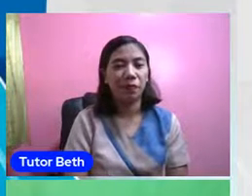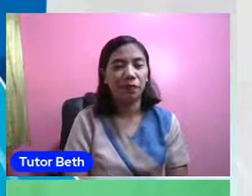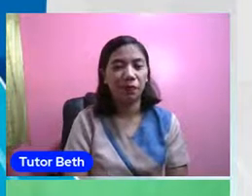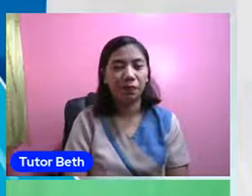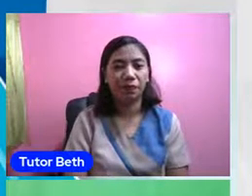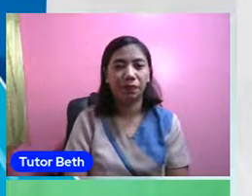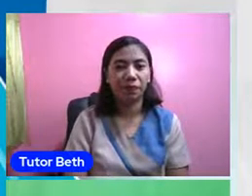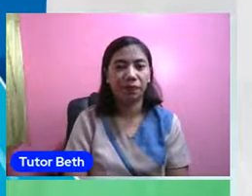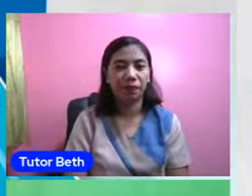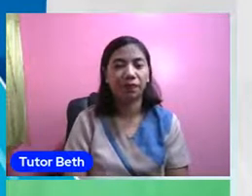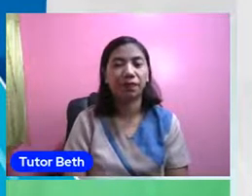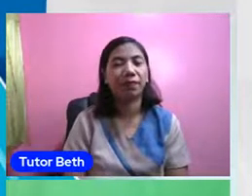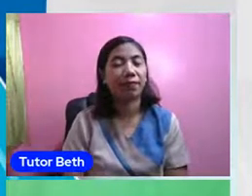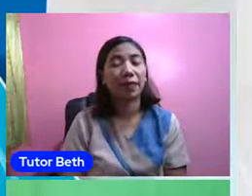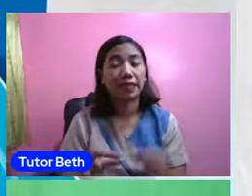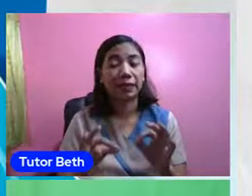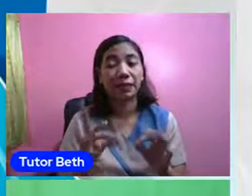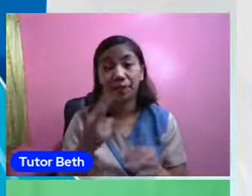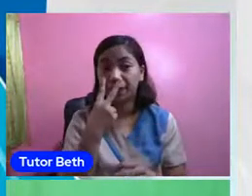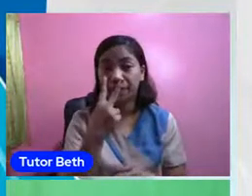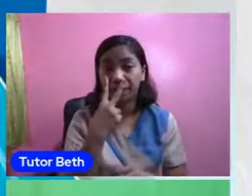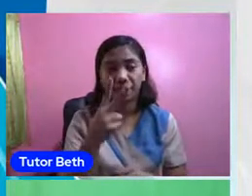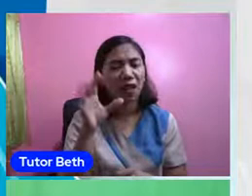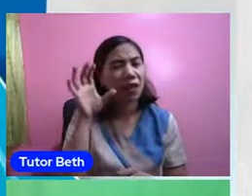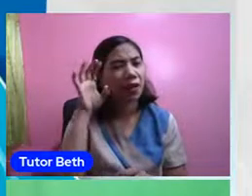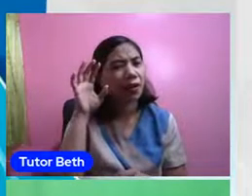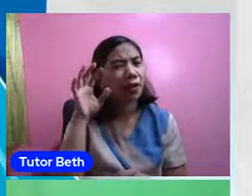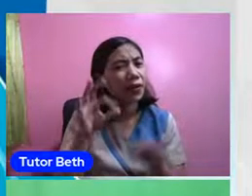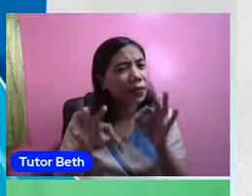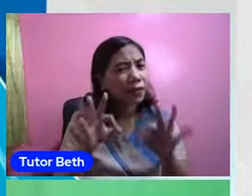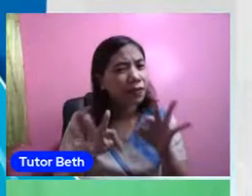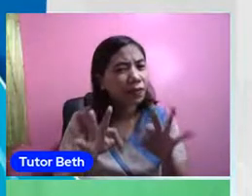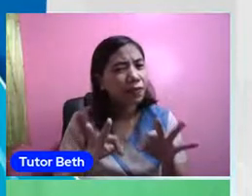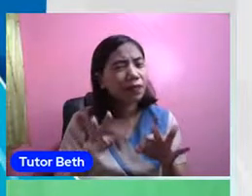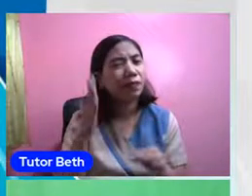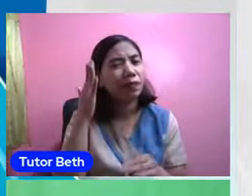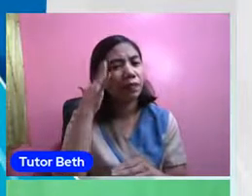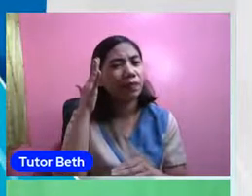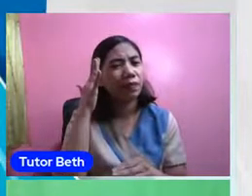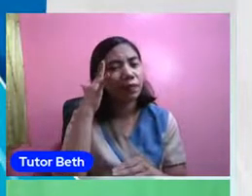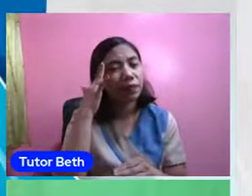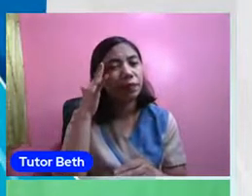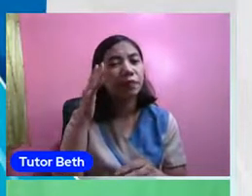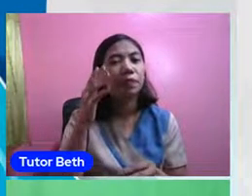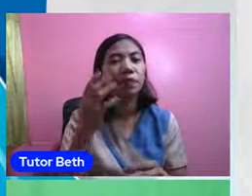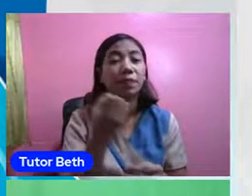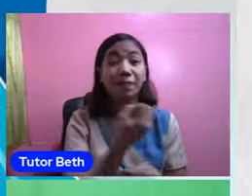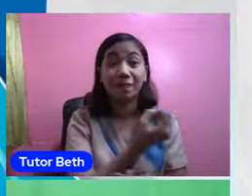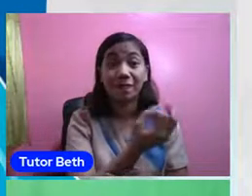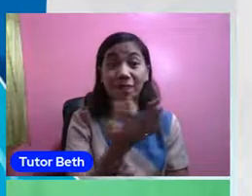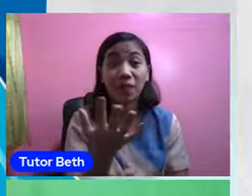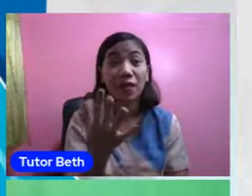natin kung malalaman ninyo kung ano ang nasa larawan. Okay. Ready na?